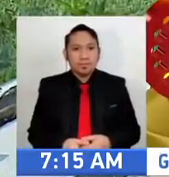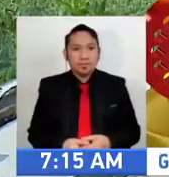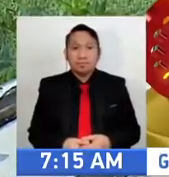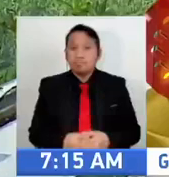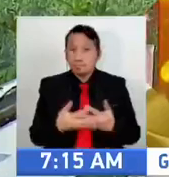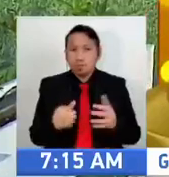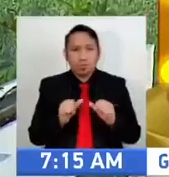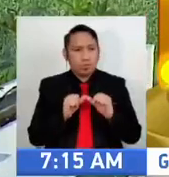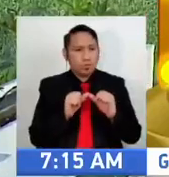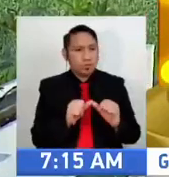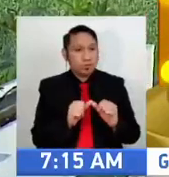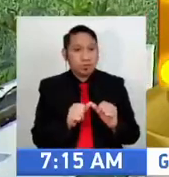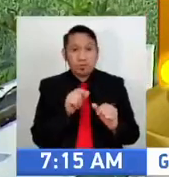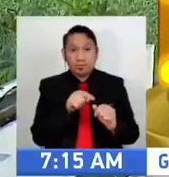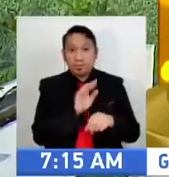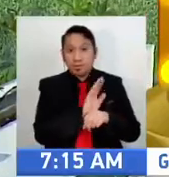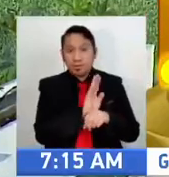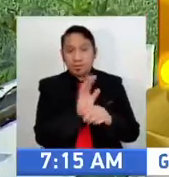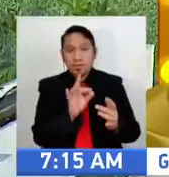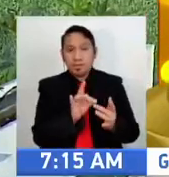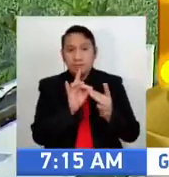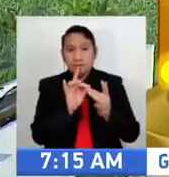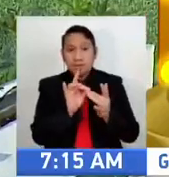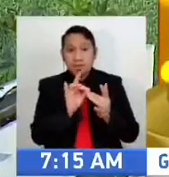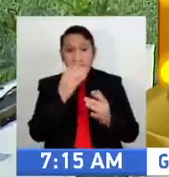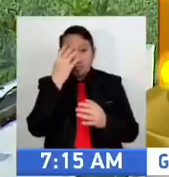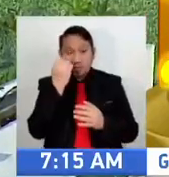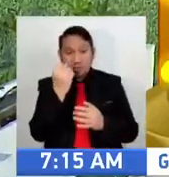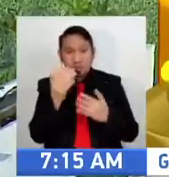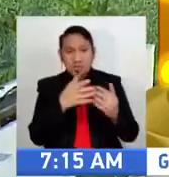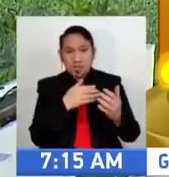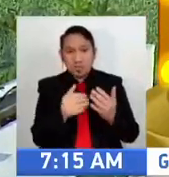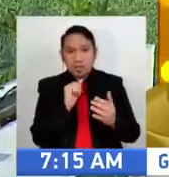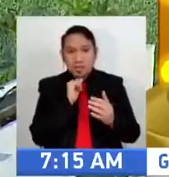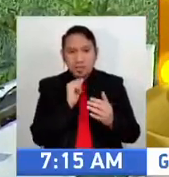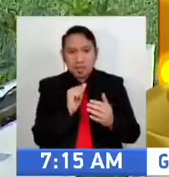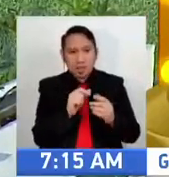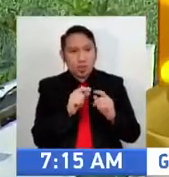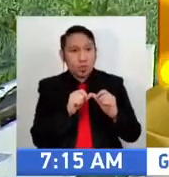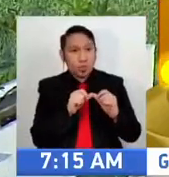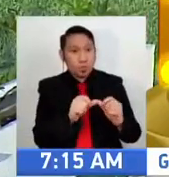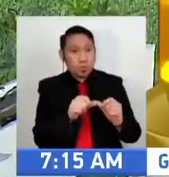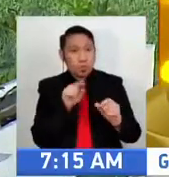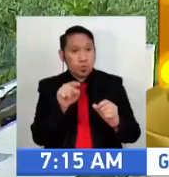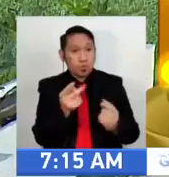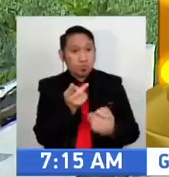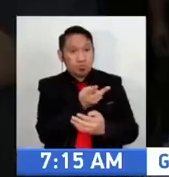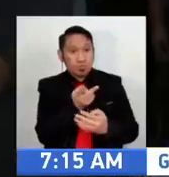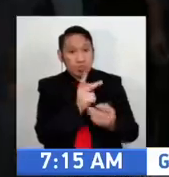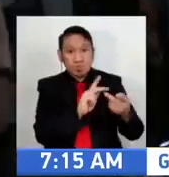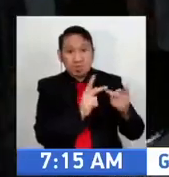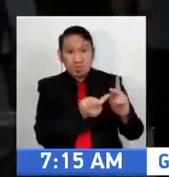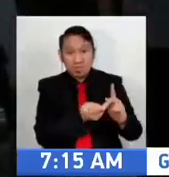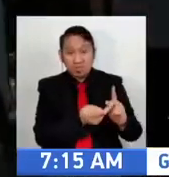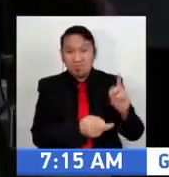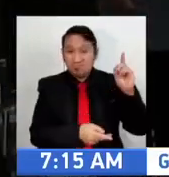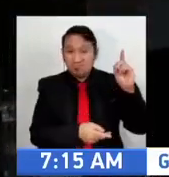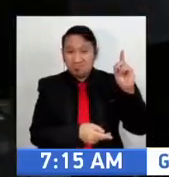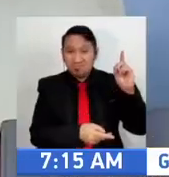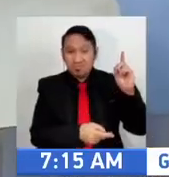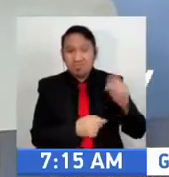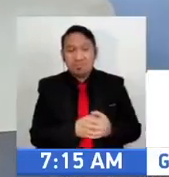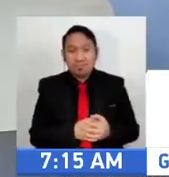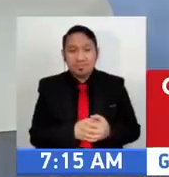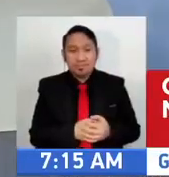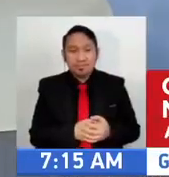pelikulang special memory kahit hindi natuloy ang tambalan nina Alden Richards at Bea Alonzo. Sa joint statement